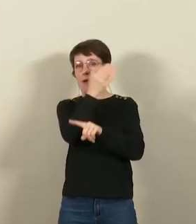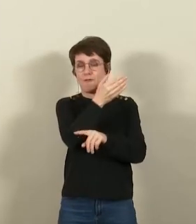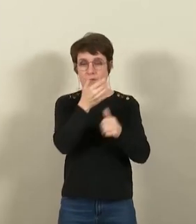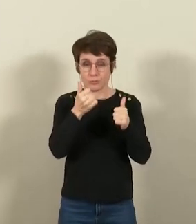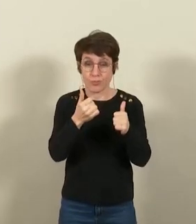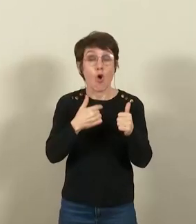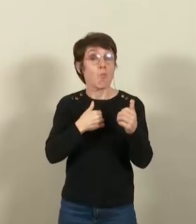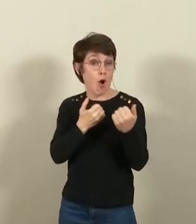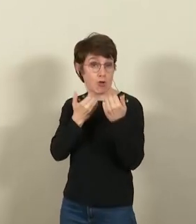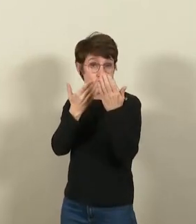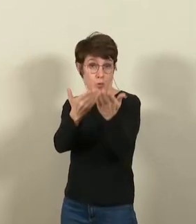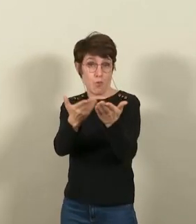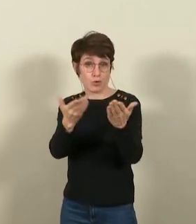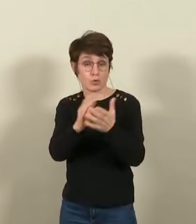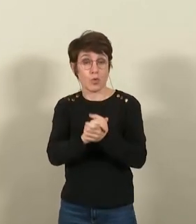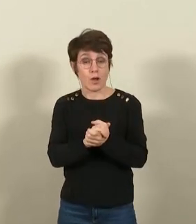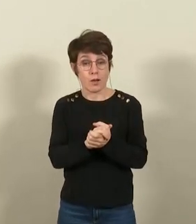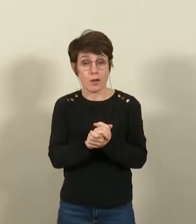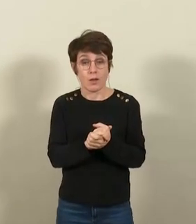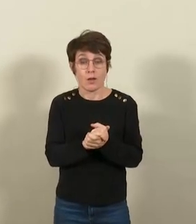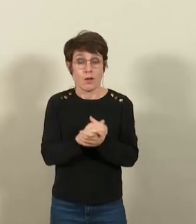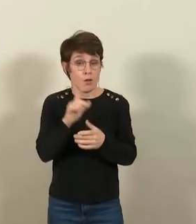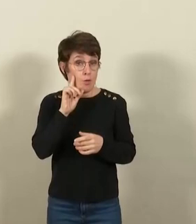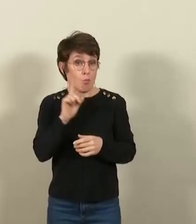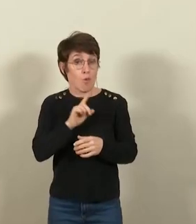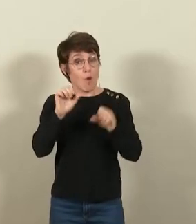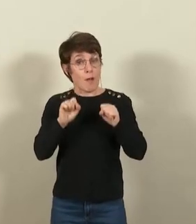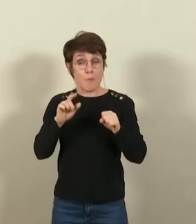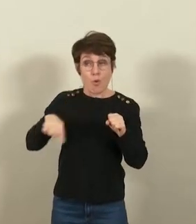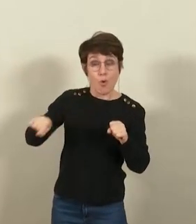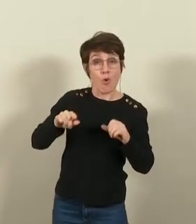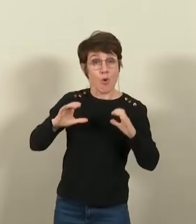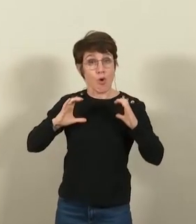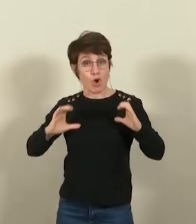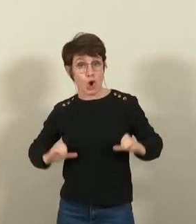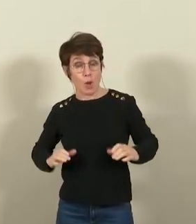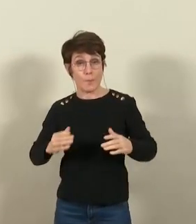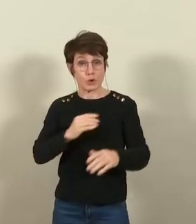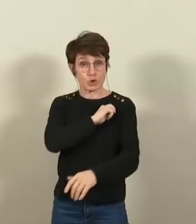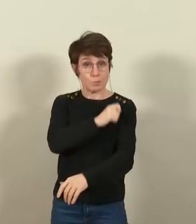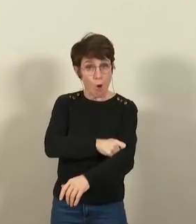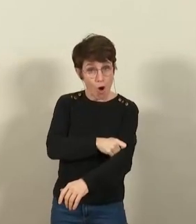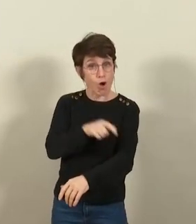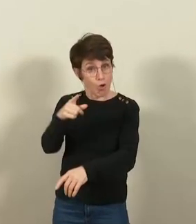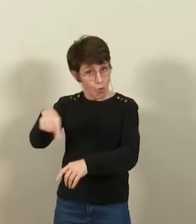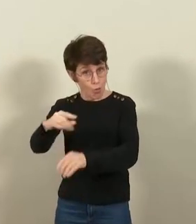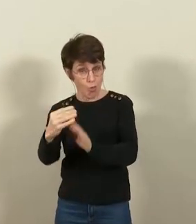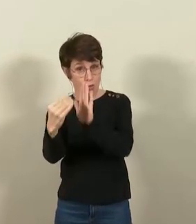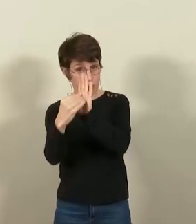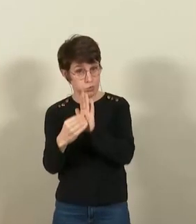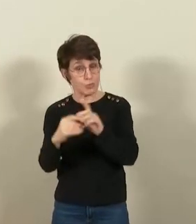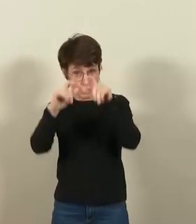proposition on pourrait éventuellement demander aux club sportifs d'ajouter dans leur